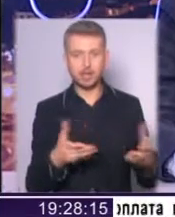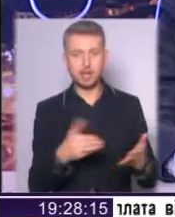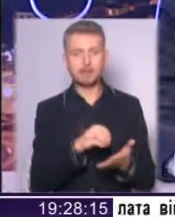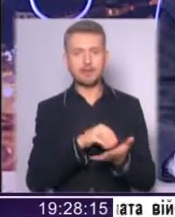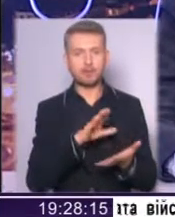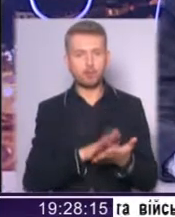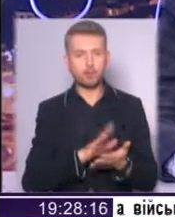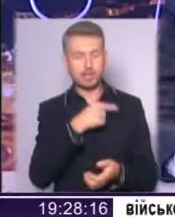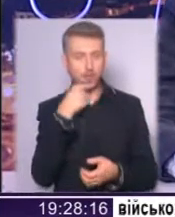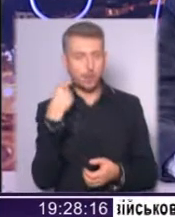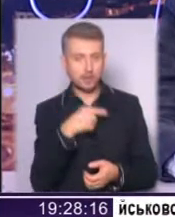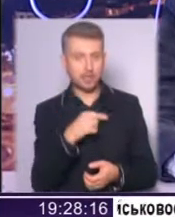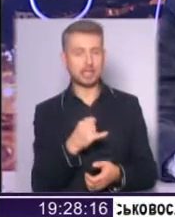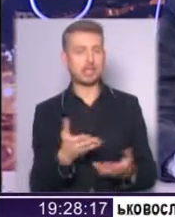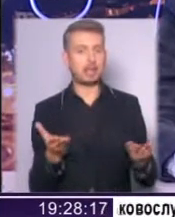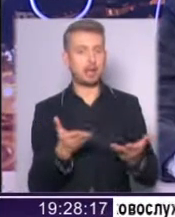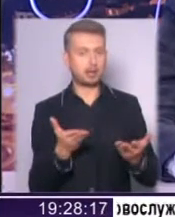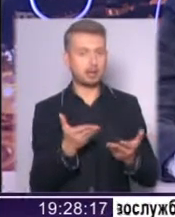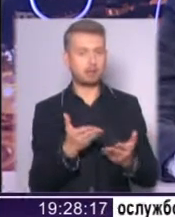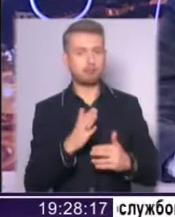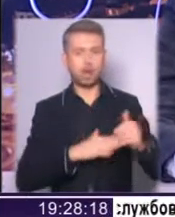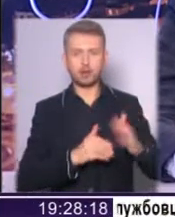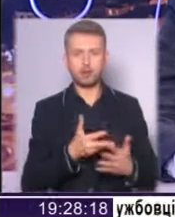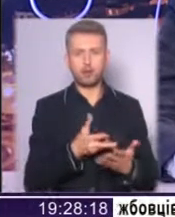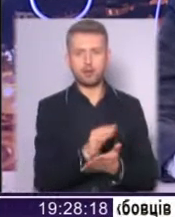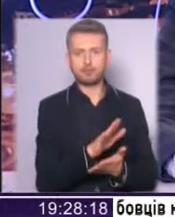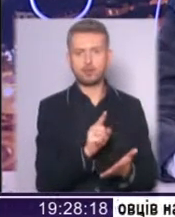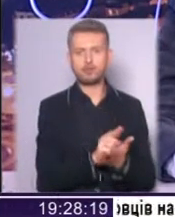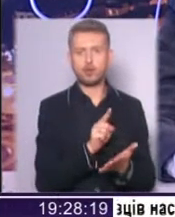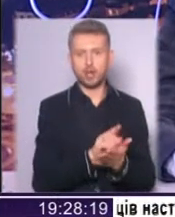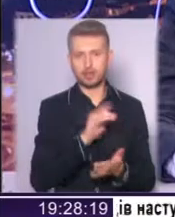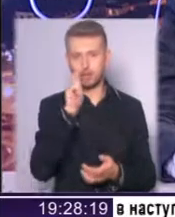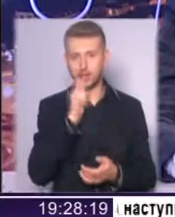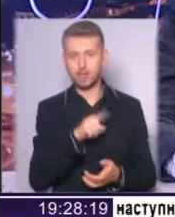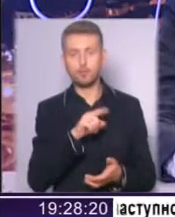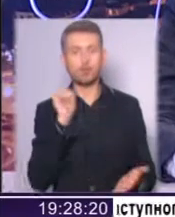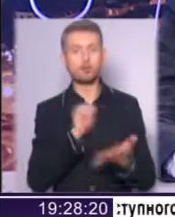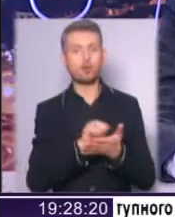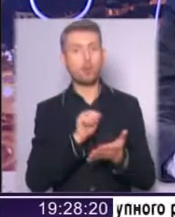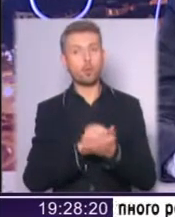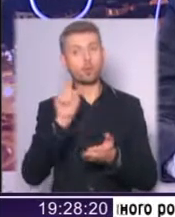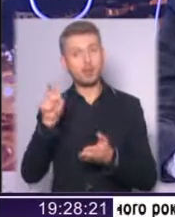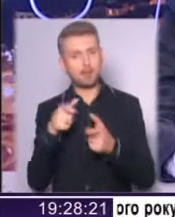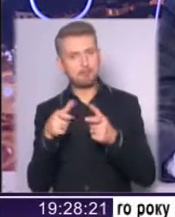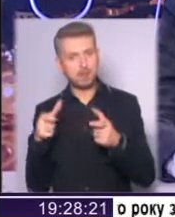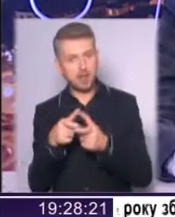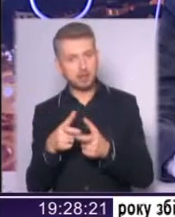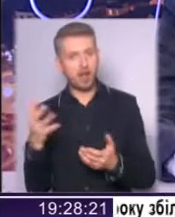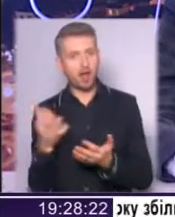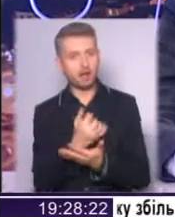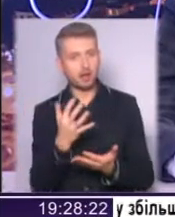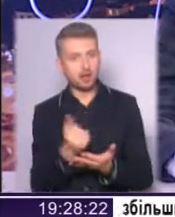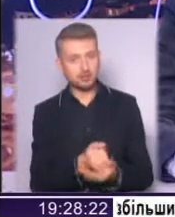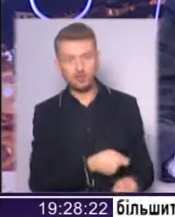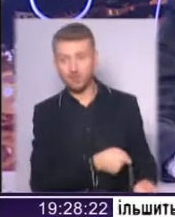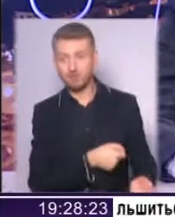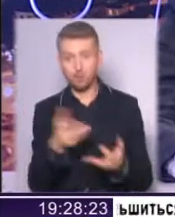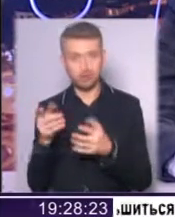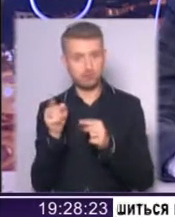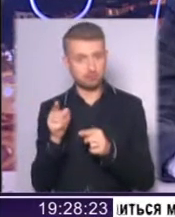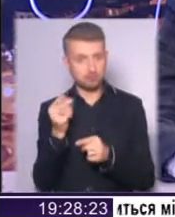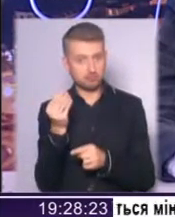б отримували надприбутки, але для суспільства це було б катастрофа. Тепер дивіться, що до лотерей. Дуже просто. У нас сьогодні в Україні діє 3